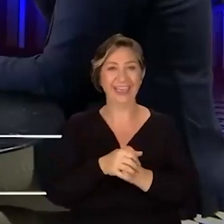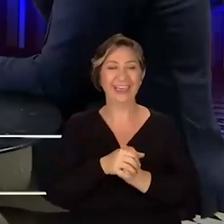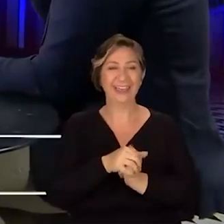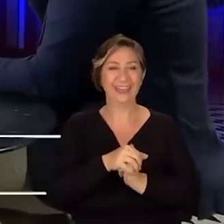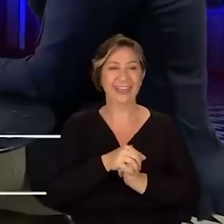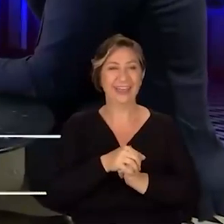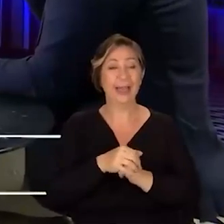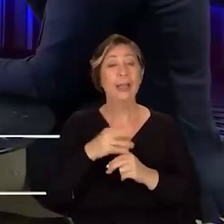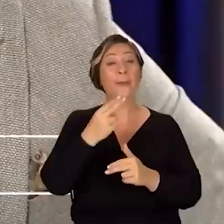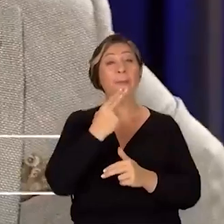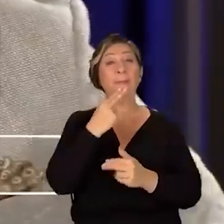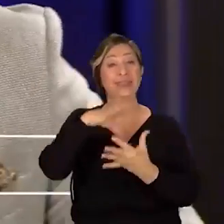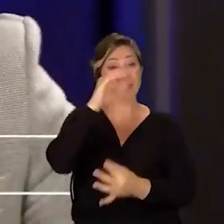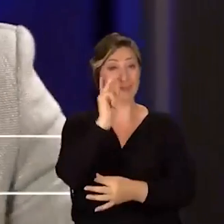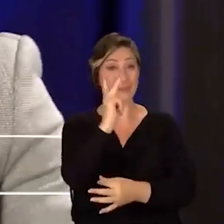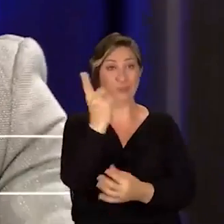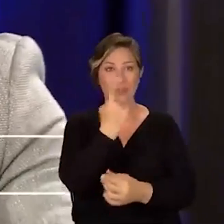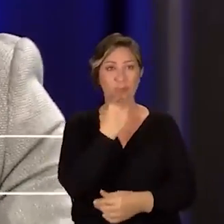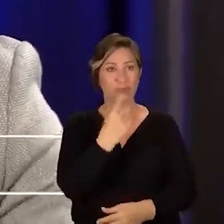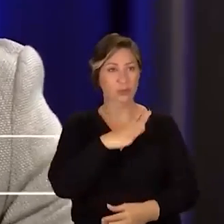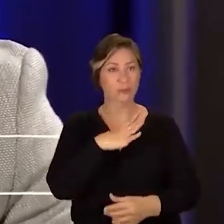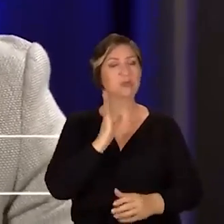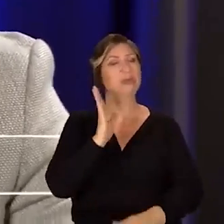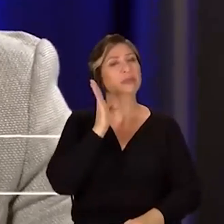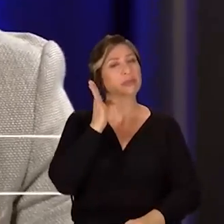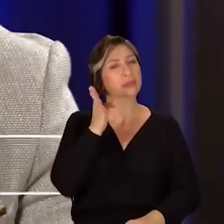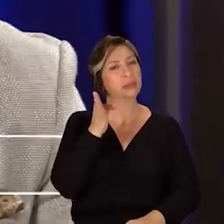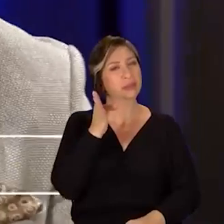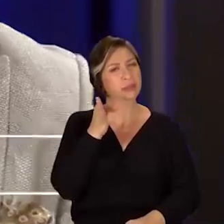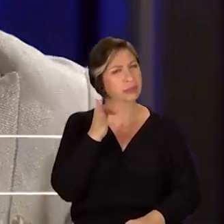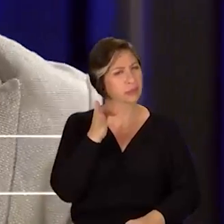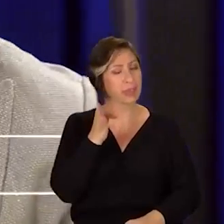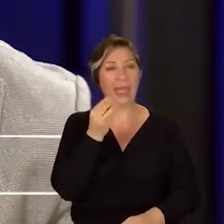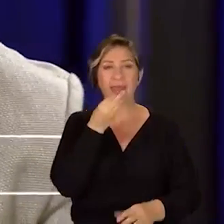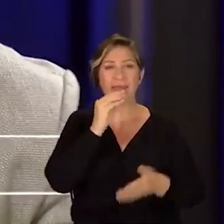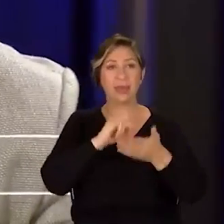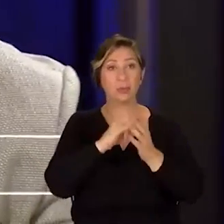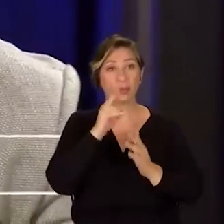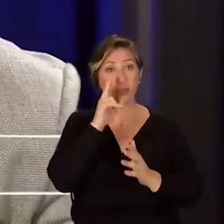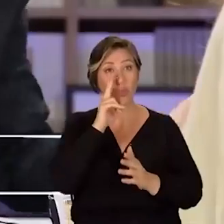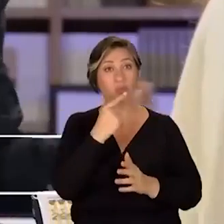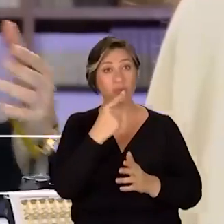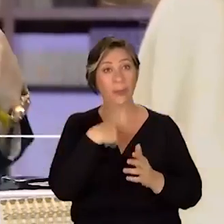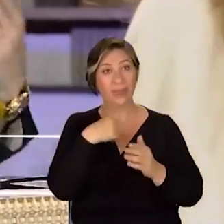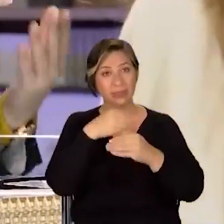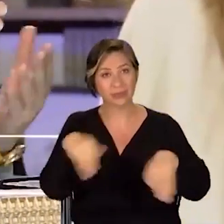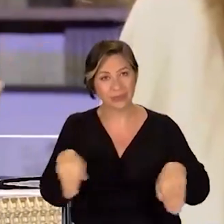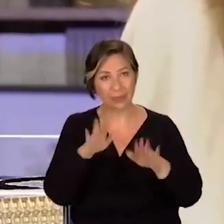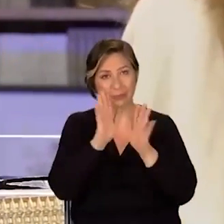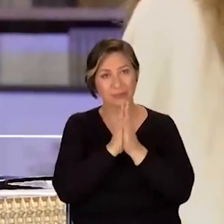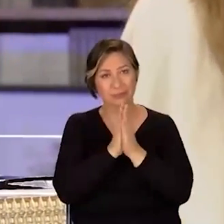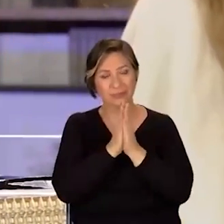koşuyor herkes. Bayanlarla ilgili bir şey anlatayım. Mesela gidiyorlar. Ne yapıyor? Rejim yapıyor. Son sözünüze ben mani oldum. Özür dilerim. Yok